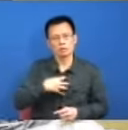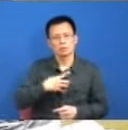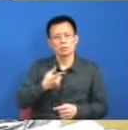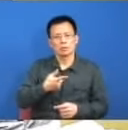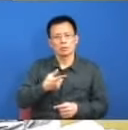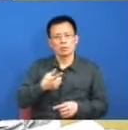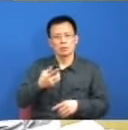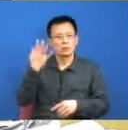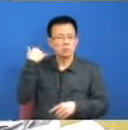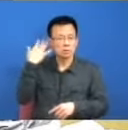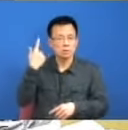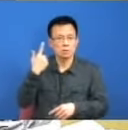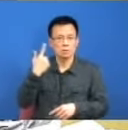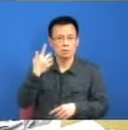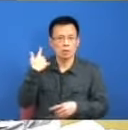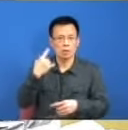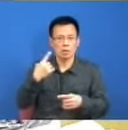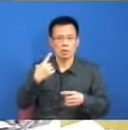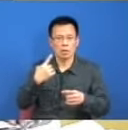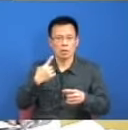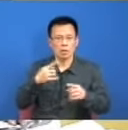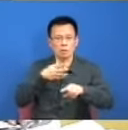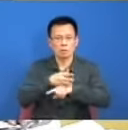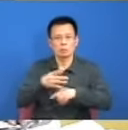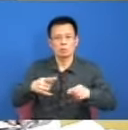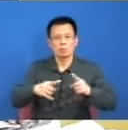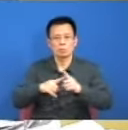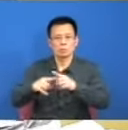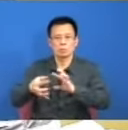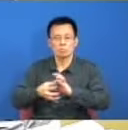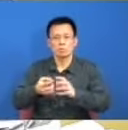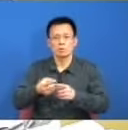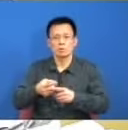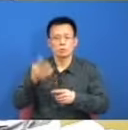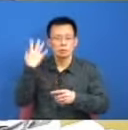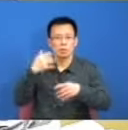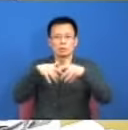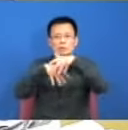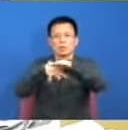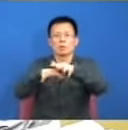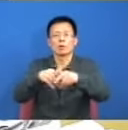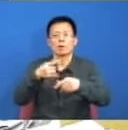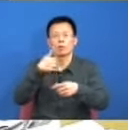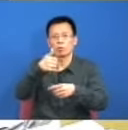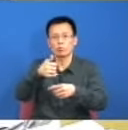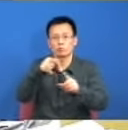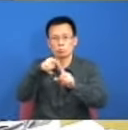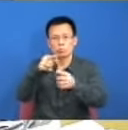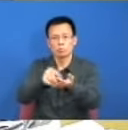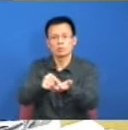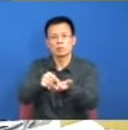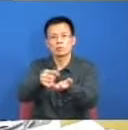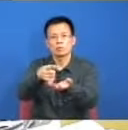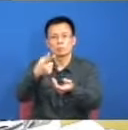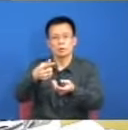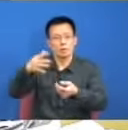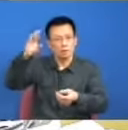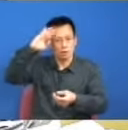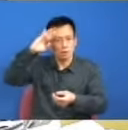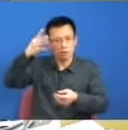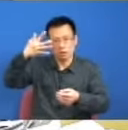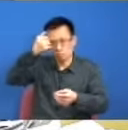係平常咧？譬如阿陶國仁都講話，過往我哋香港嘅係遊行啊示威嘅模式，即係去到嗰個目的地。無論是警察總